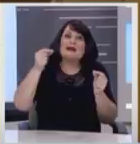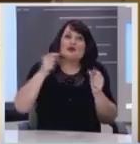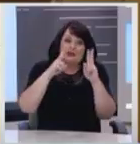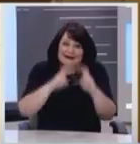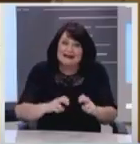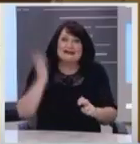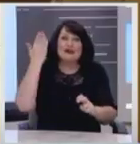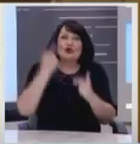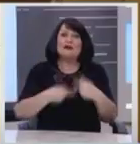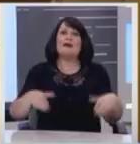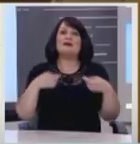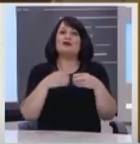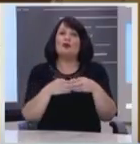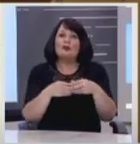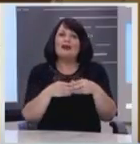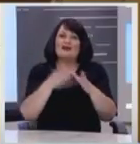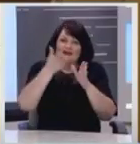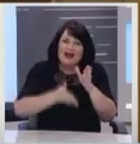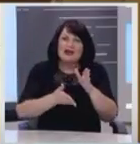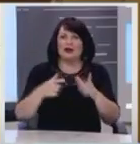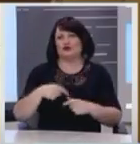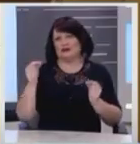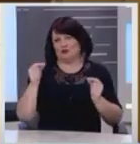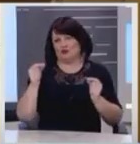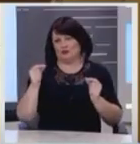εξεταστικής τότε Επιτροπής για τον Φάκελο της Κύπρου.